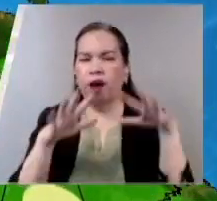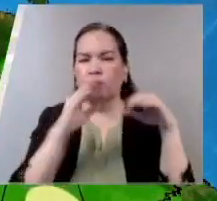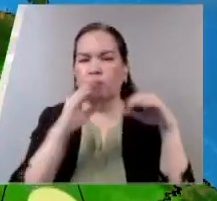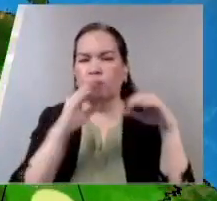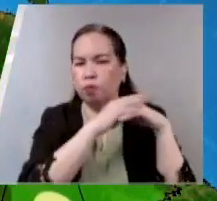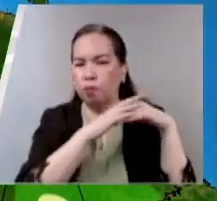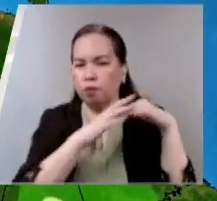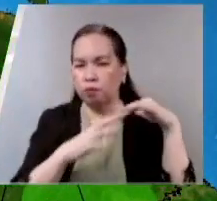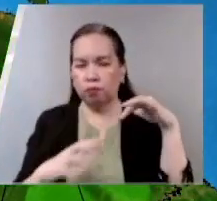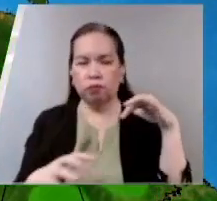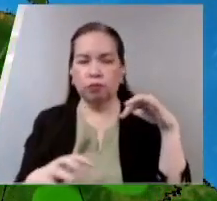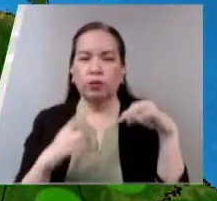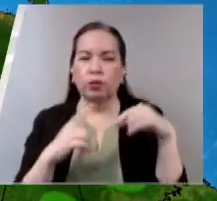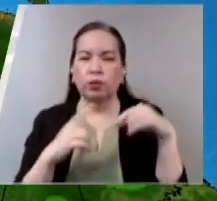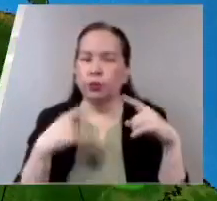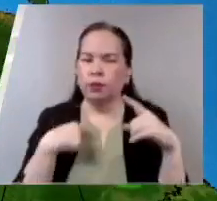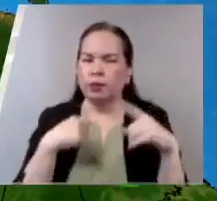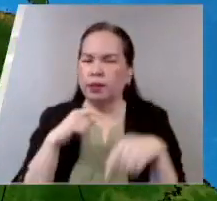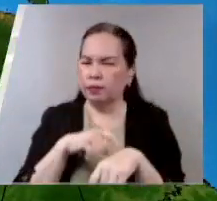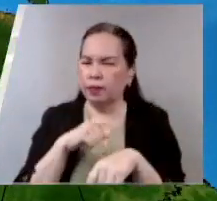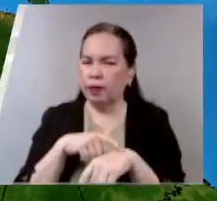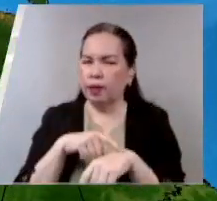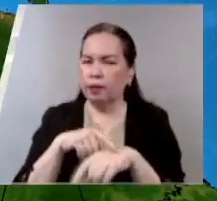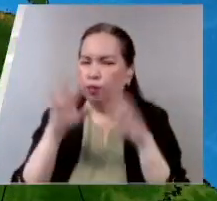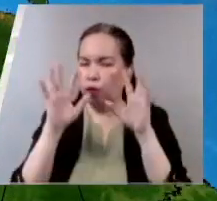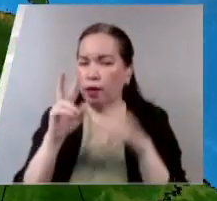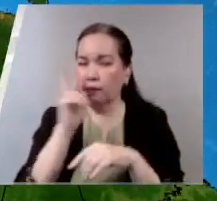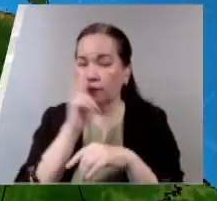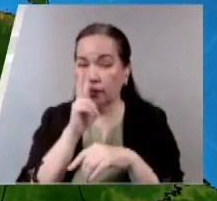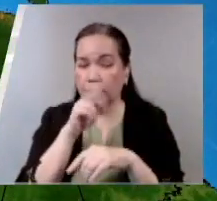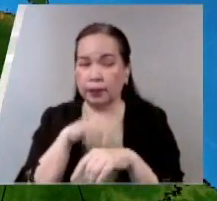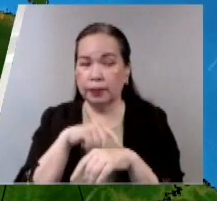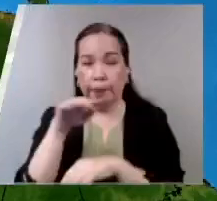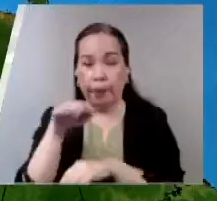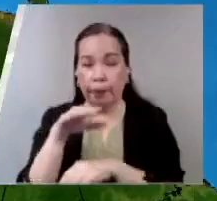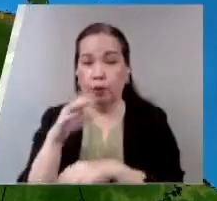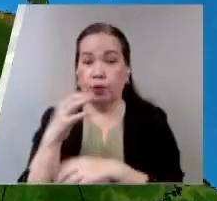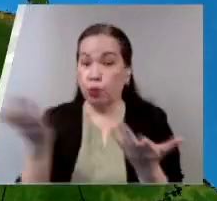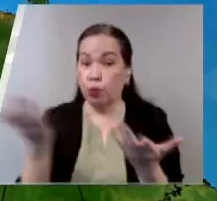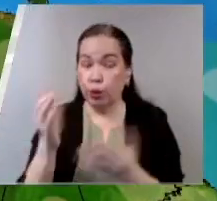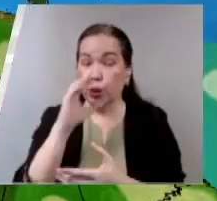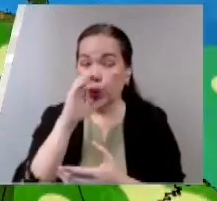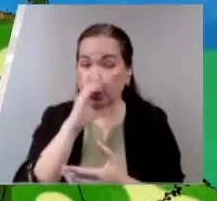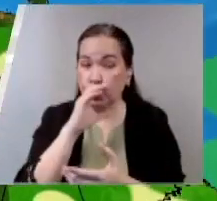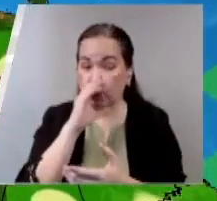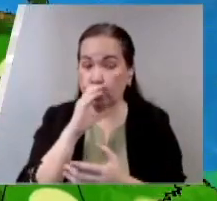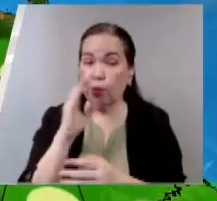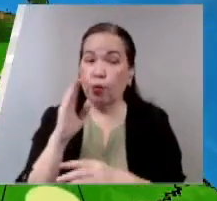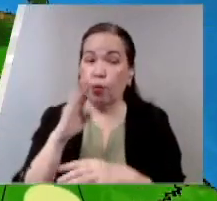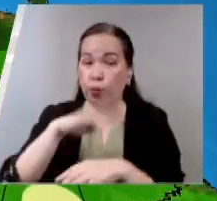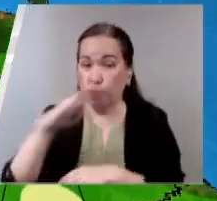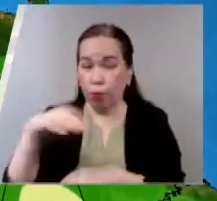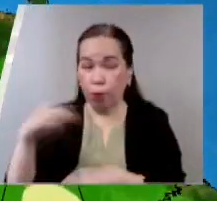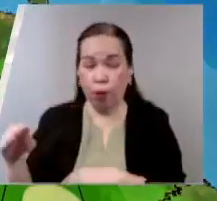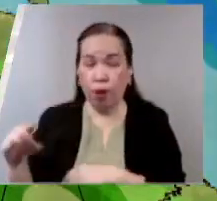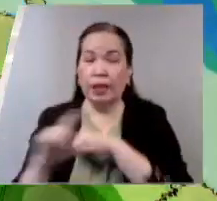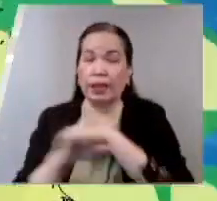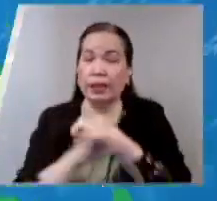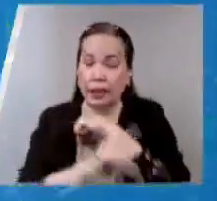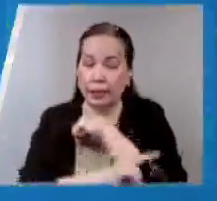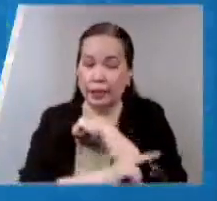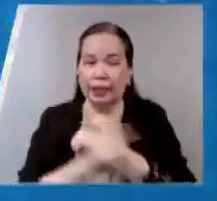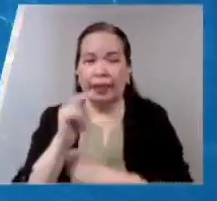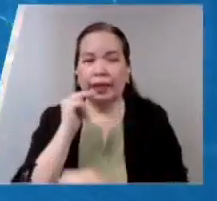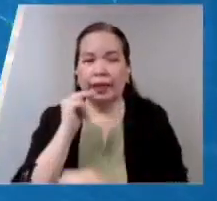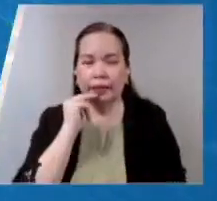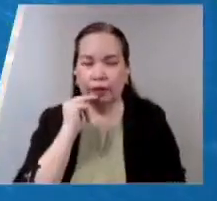sa hapon. Asahan yan sa ilang bahagi ng Cebu, Bohol, Leyte at Negros Provinces. Maaliwala